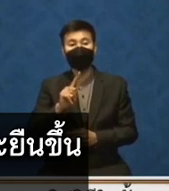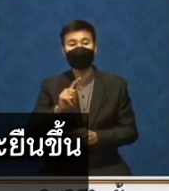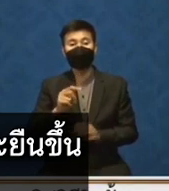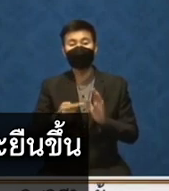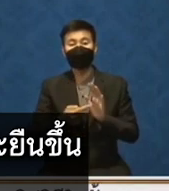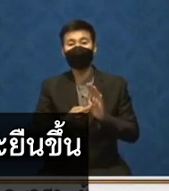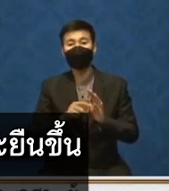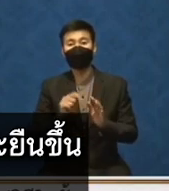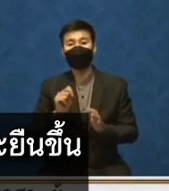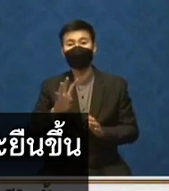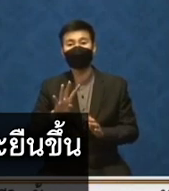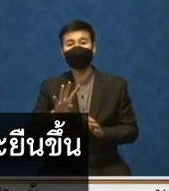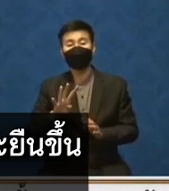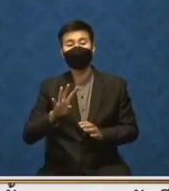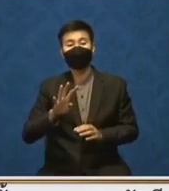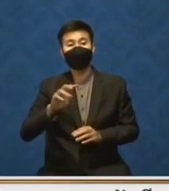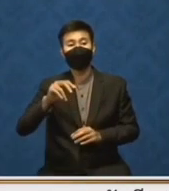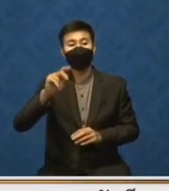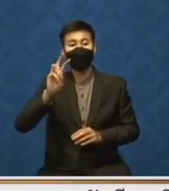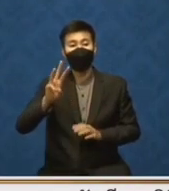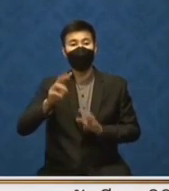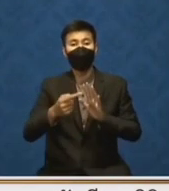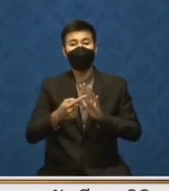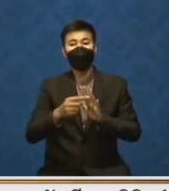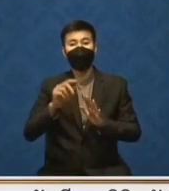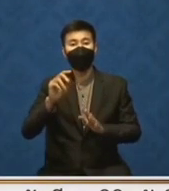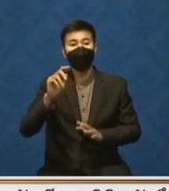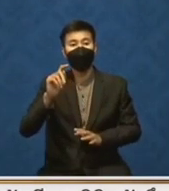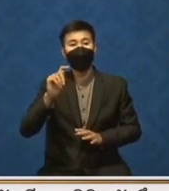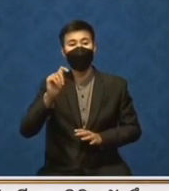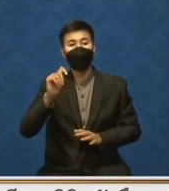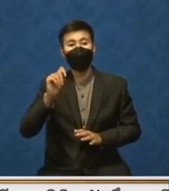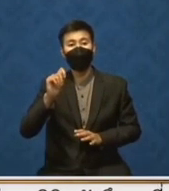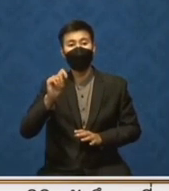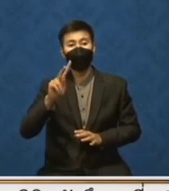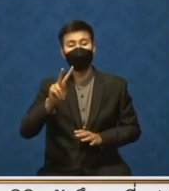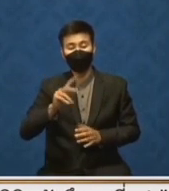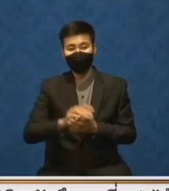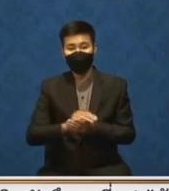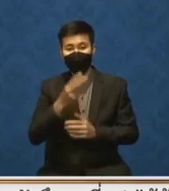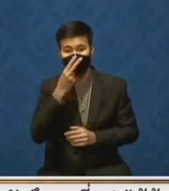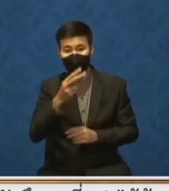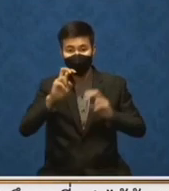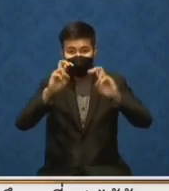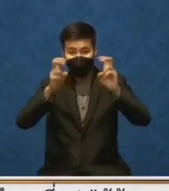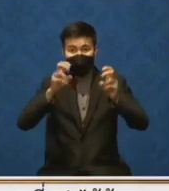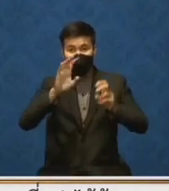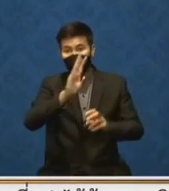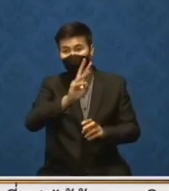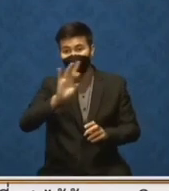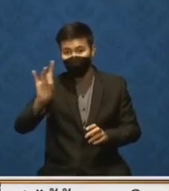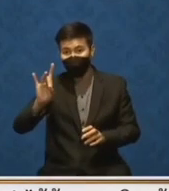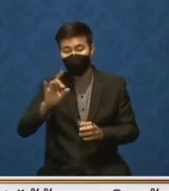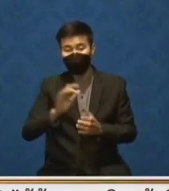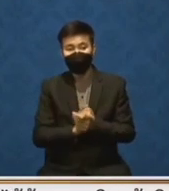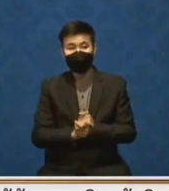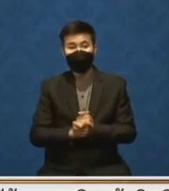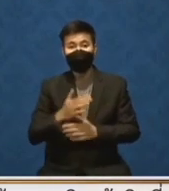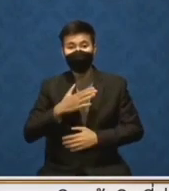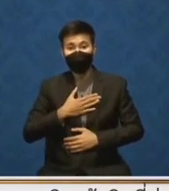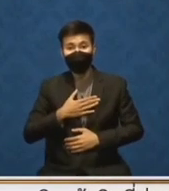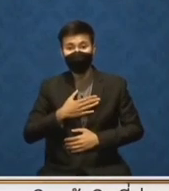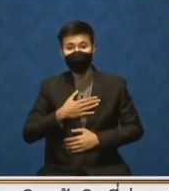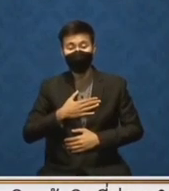ตลกดูก็ 68ก็จะกลับแล้วผมก็สลับอยู่แล้วคือสลับข้างละ 2